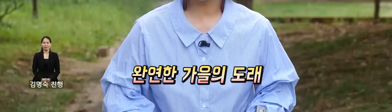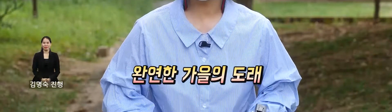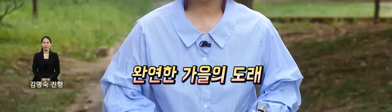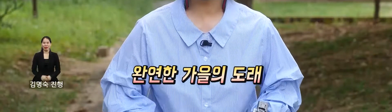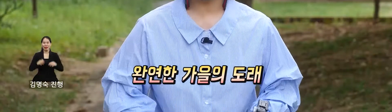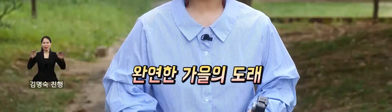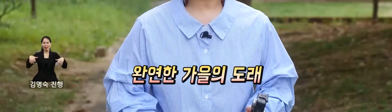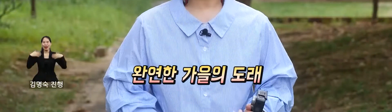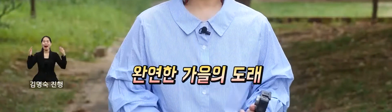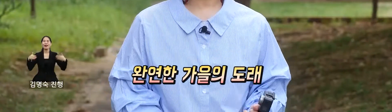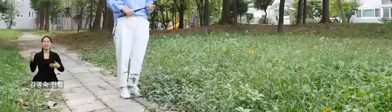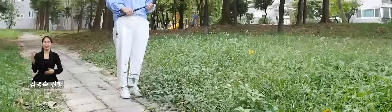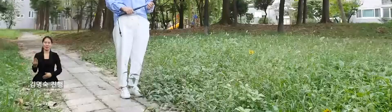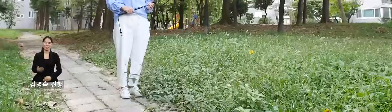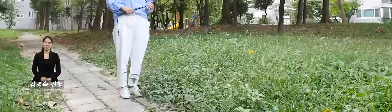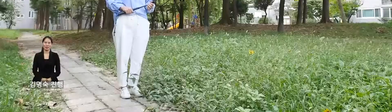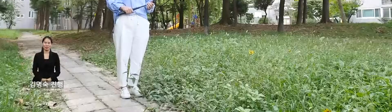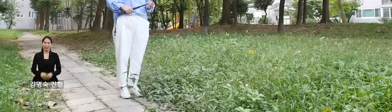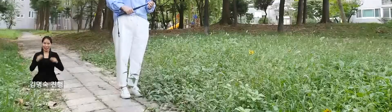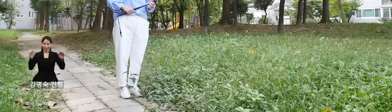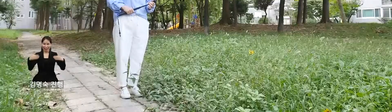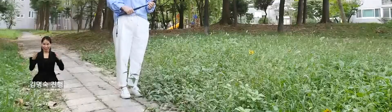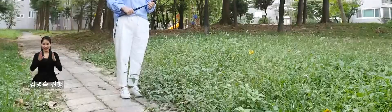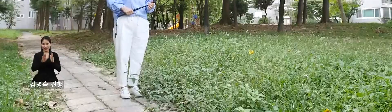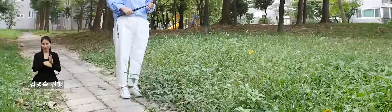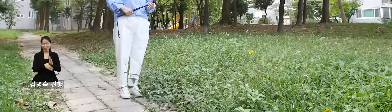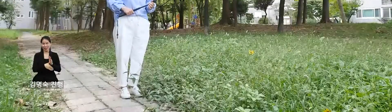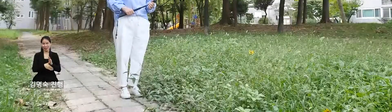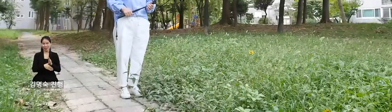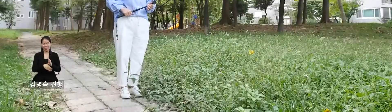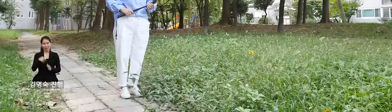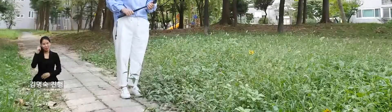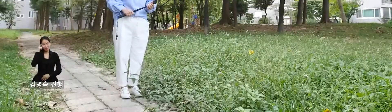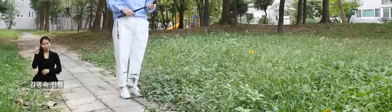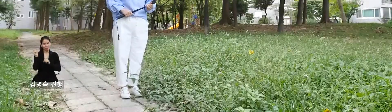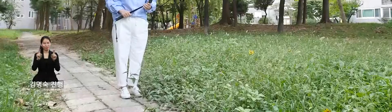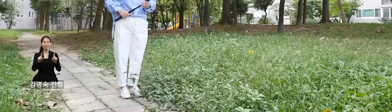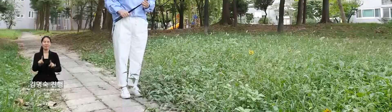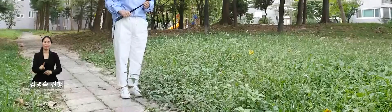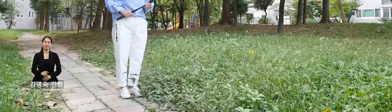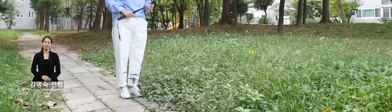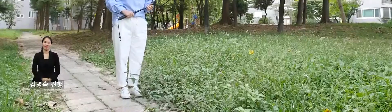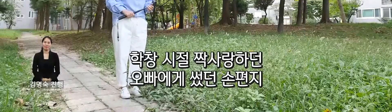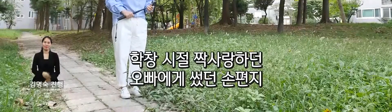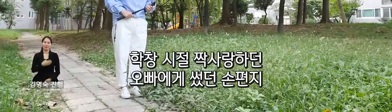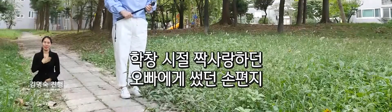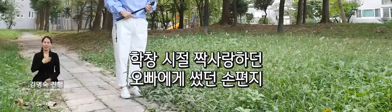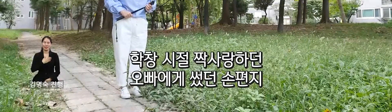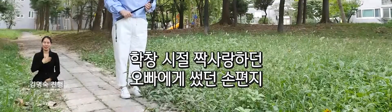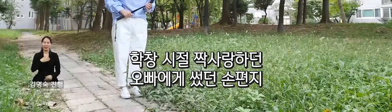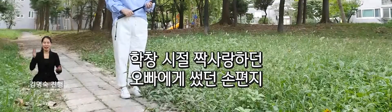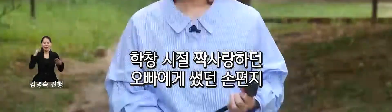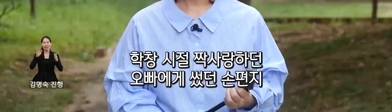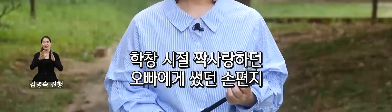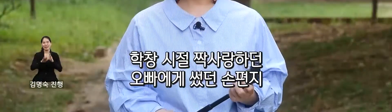완연한 가을이 되었네요. 가을하면 어떤 게 생각나시나요? 저는 학창시절